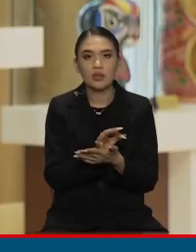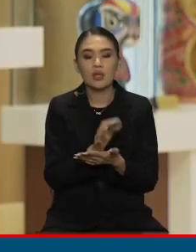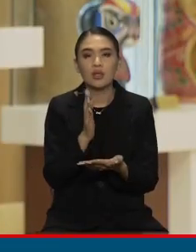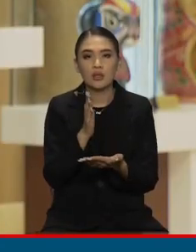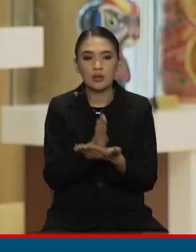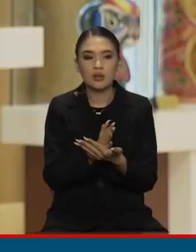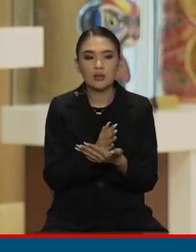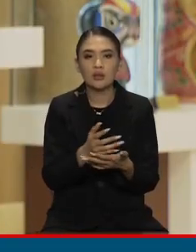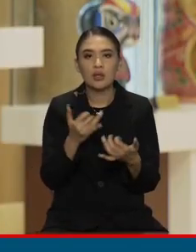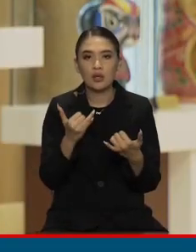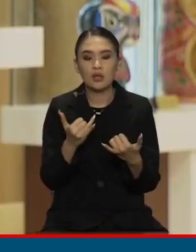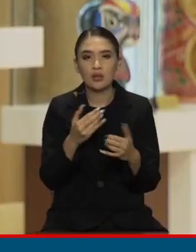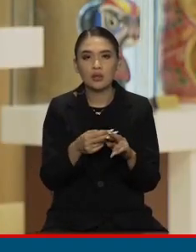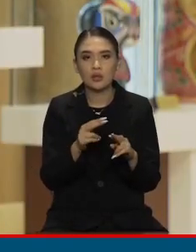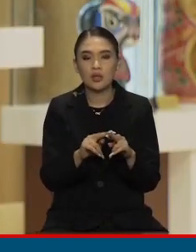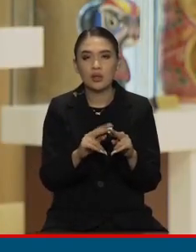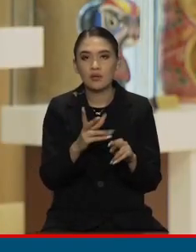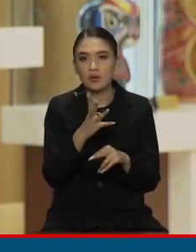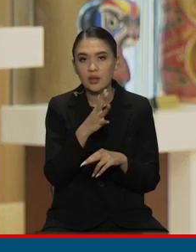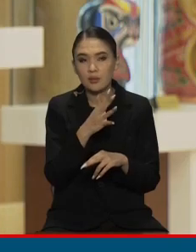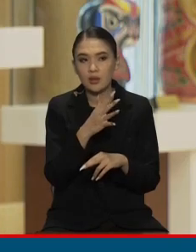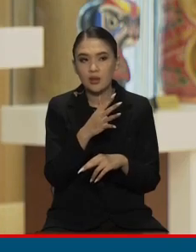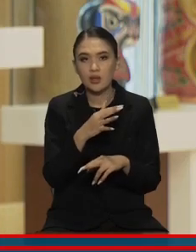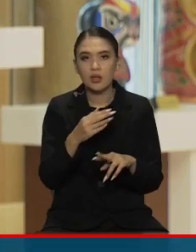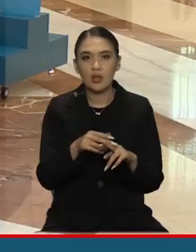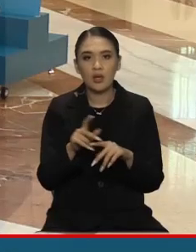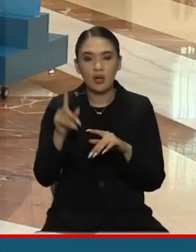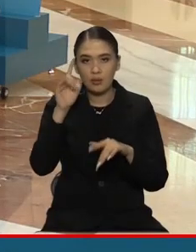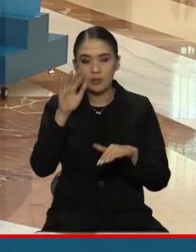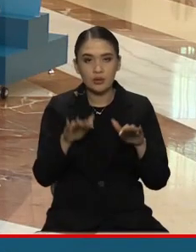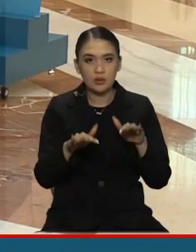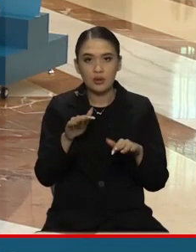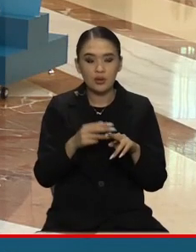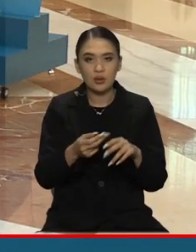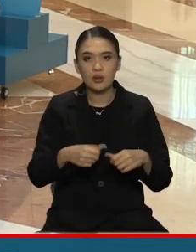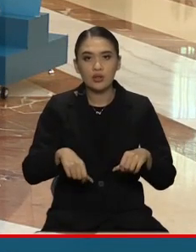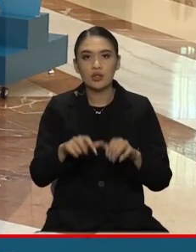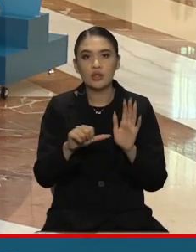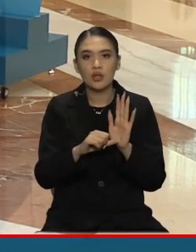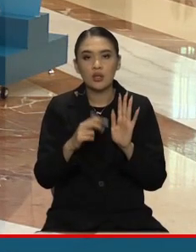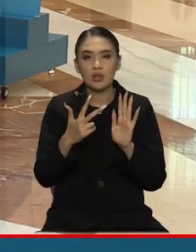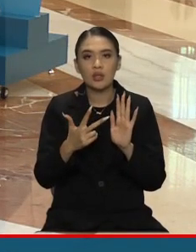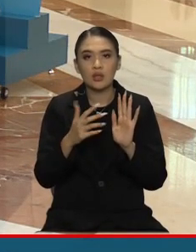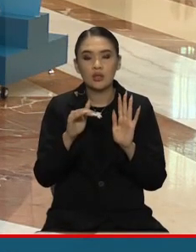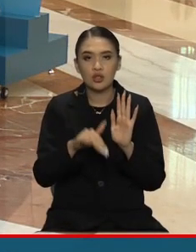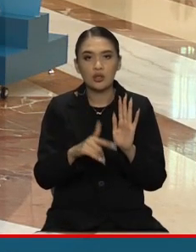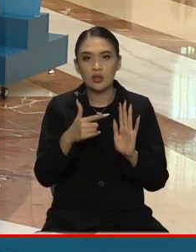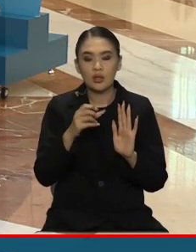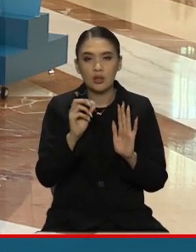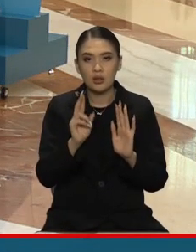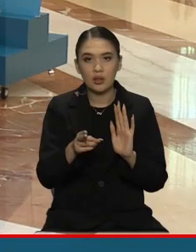вот какой части на сегодня определенная площадь 63000 гектаров из